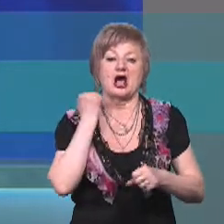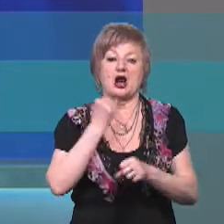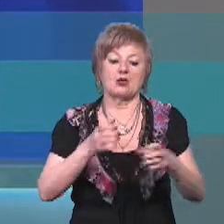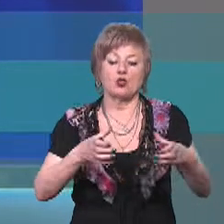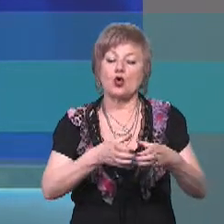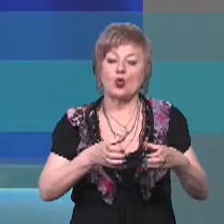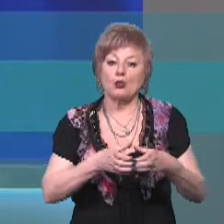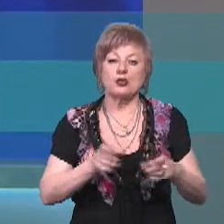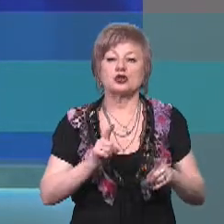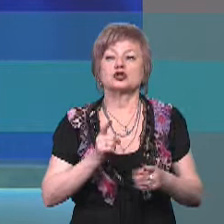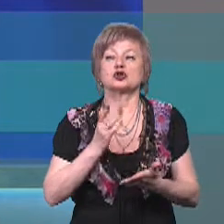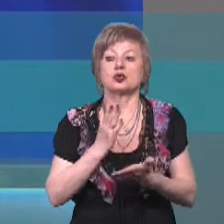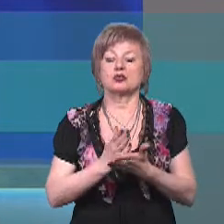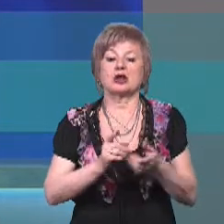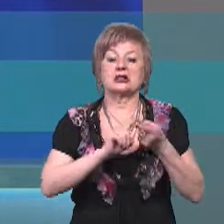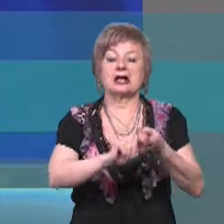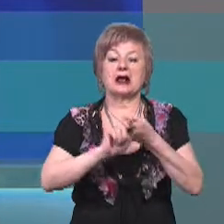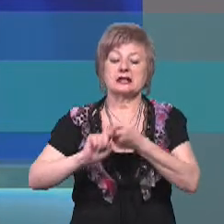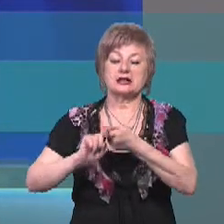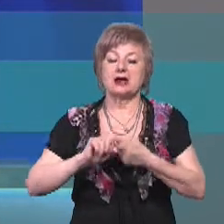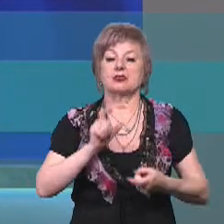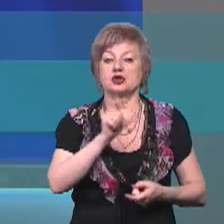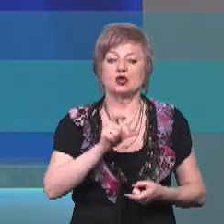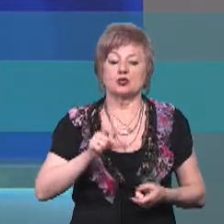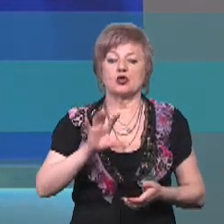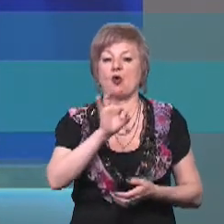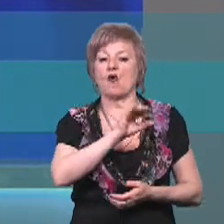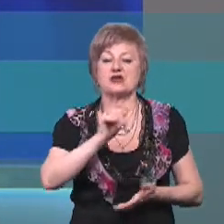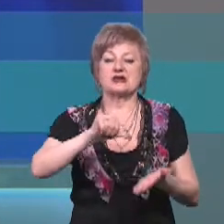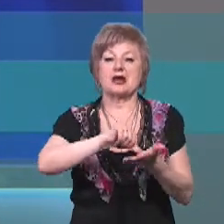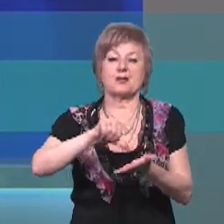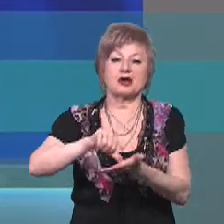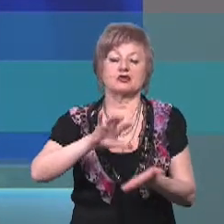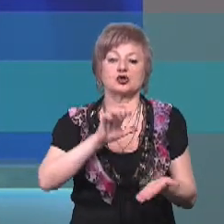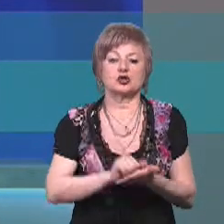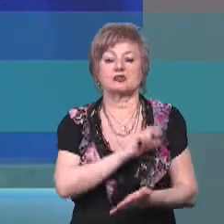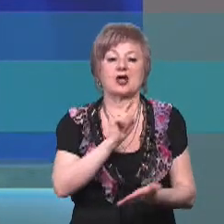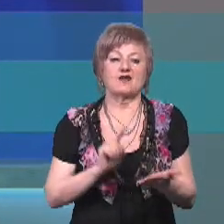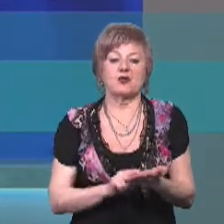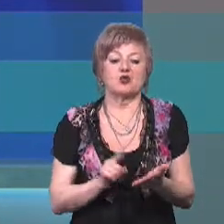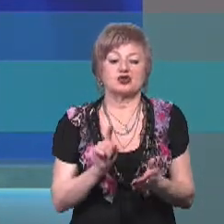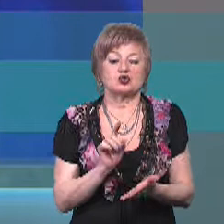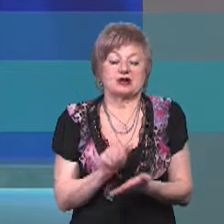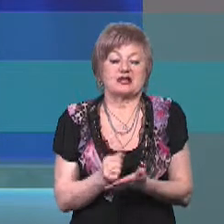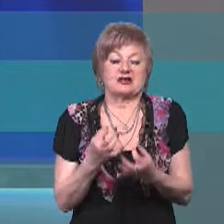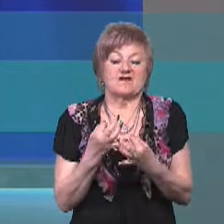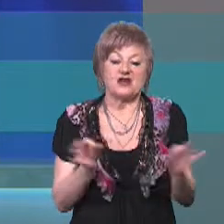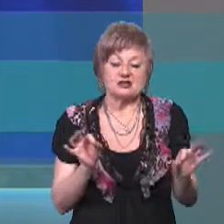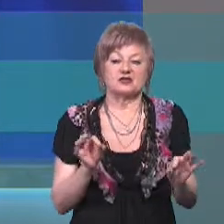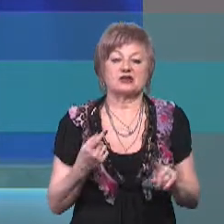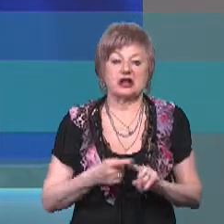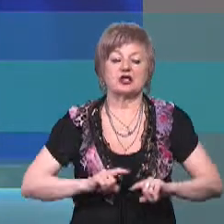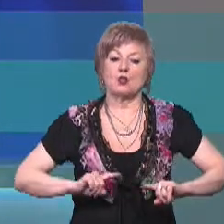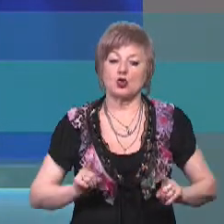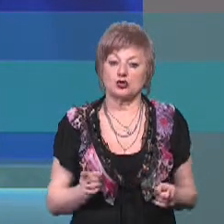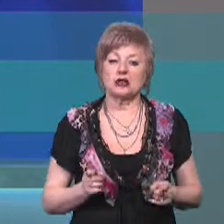мати певні контакти з людьми, офіційними представниками, які займаються питанням визволення військовополонених.